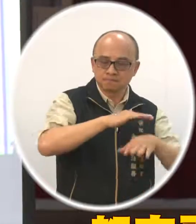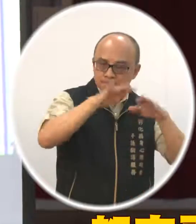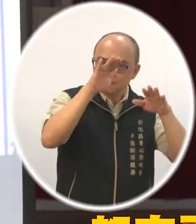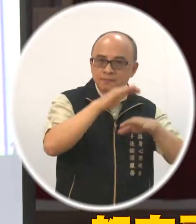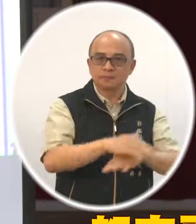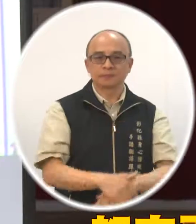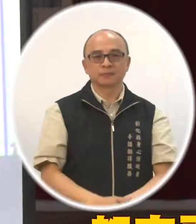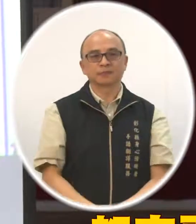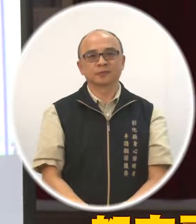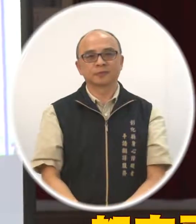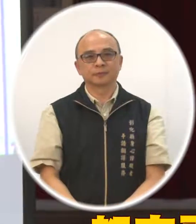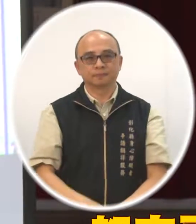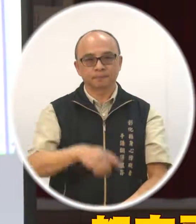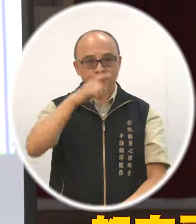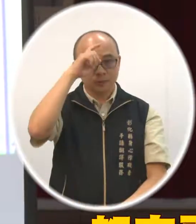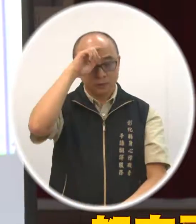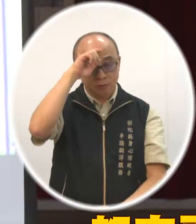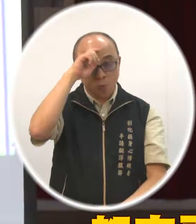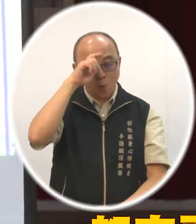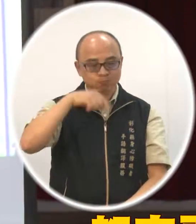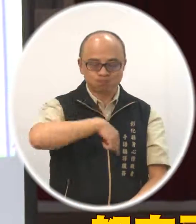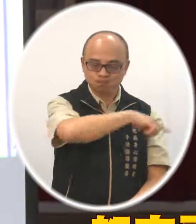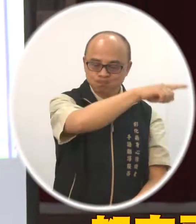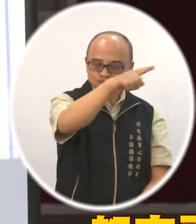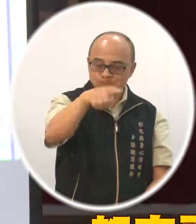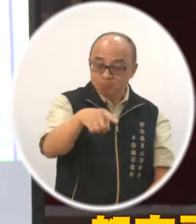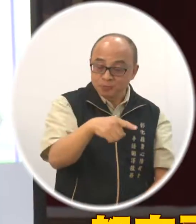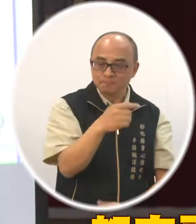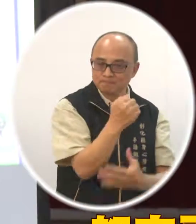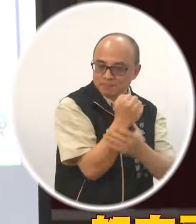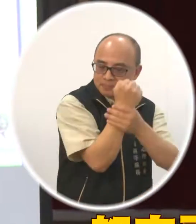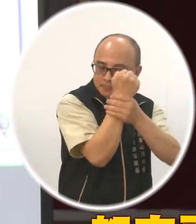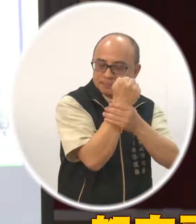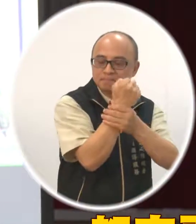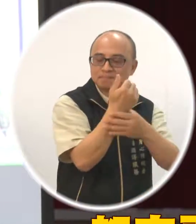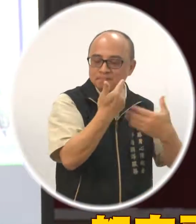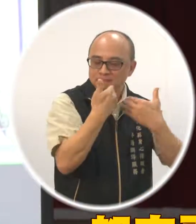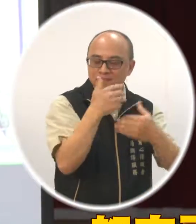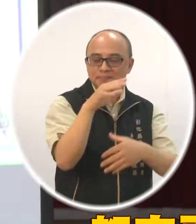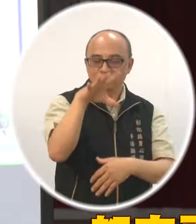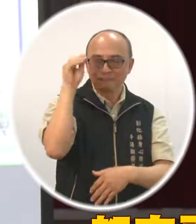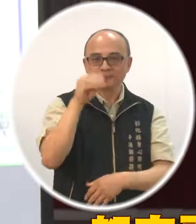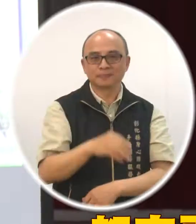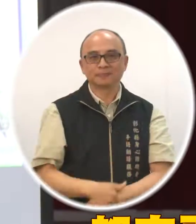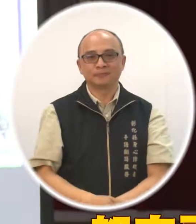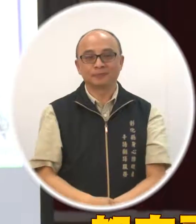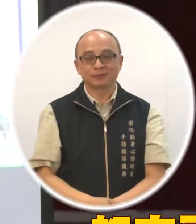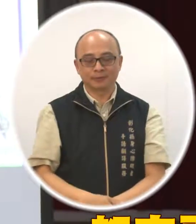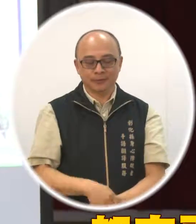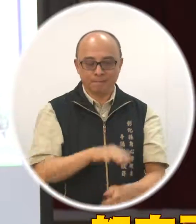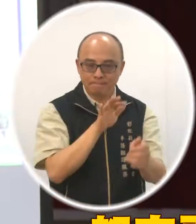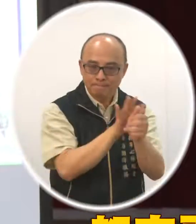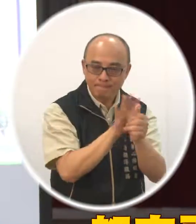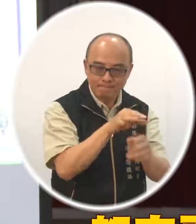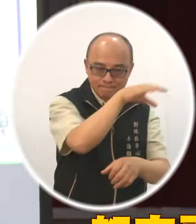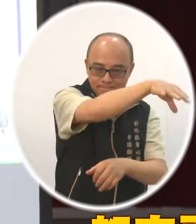讲会当得到上大的这个支持吼，啊，咱会当予咱的。